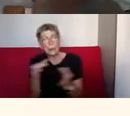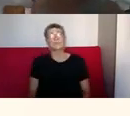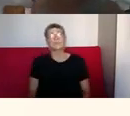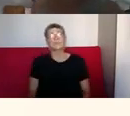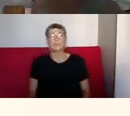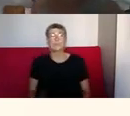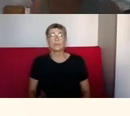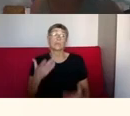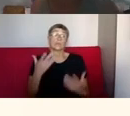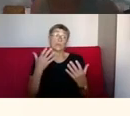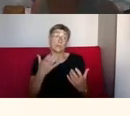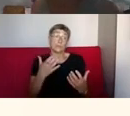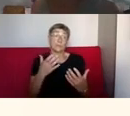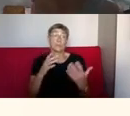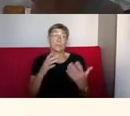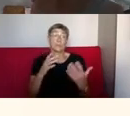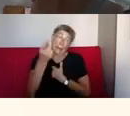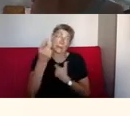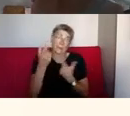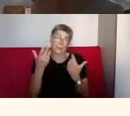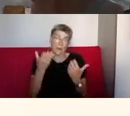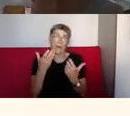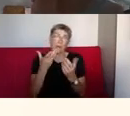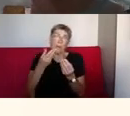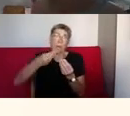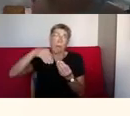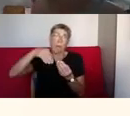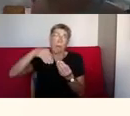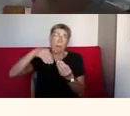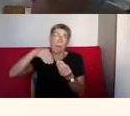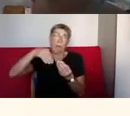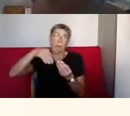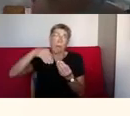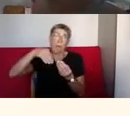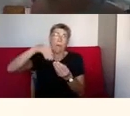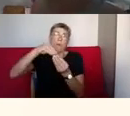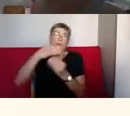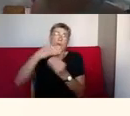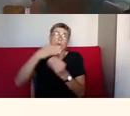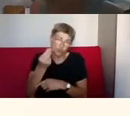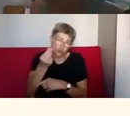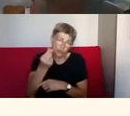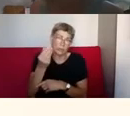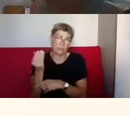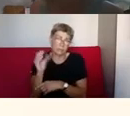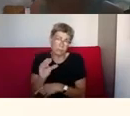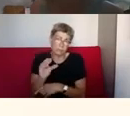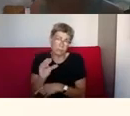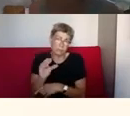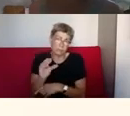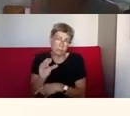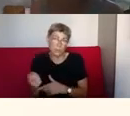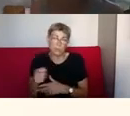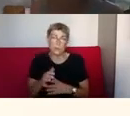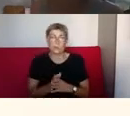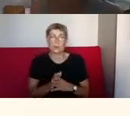pérennisation, évidemment, toujours avec amélioration. Donc, envie de pouvoir y mettre un budget, évidemment, via